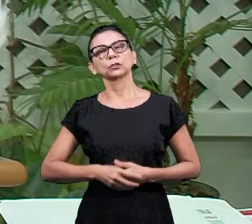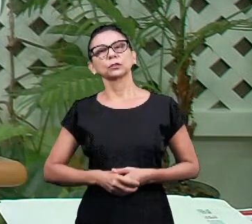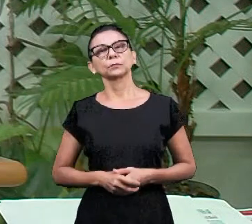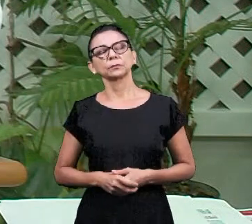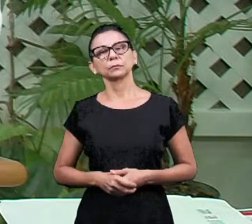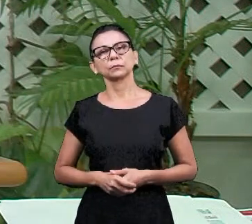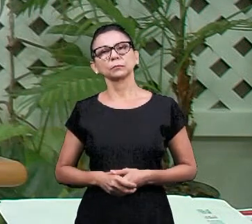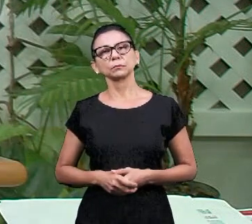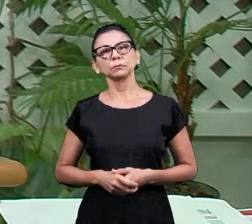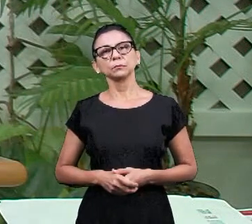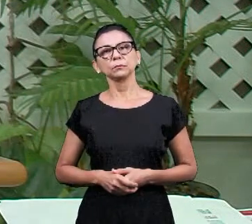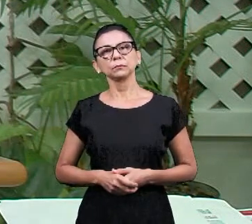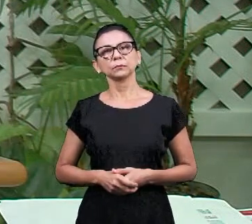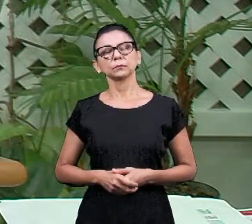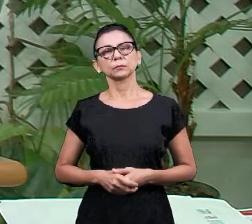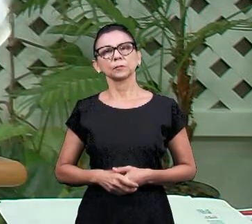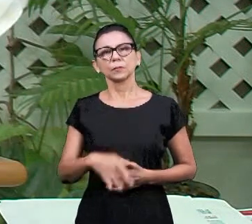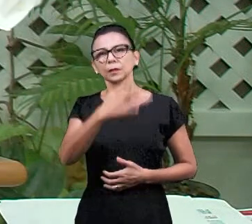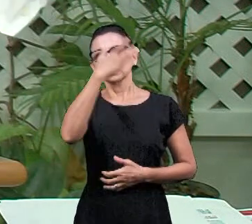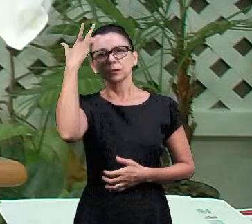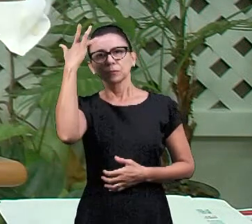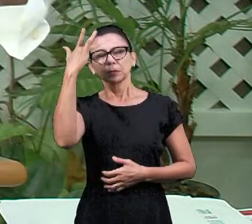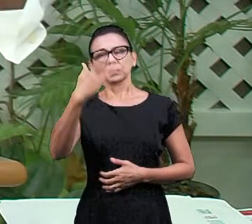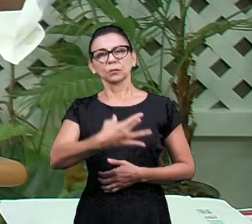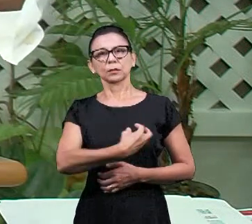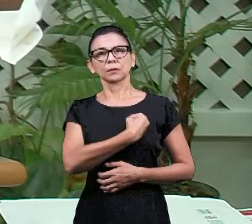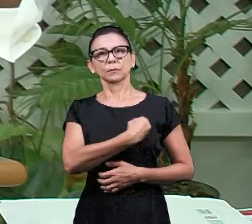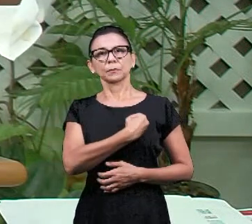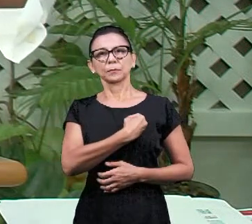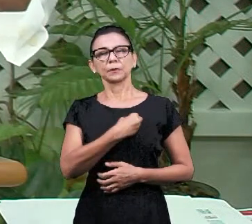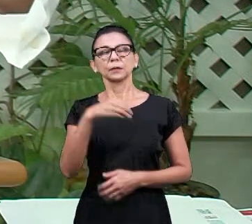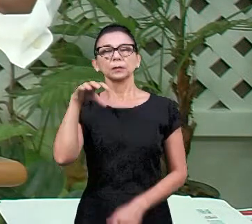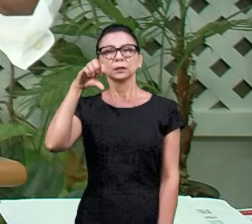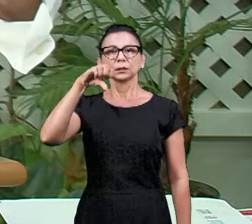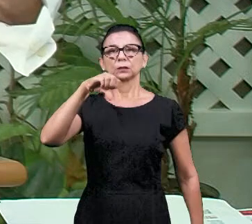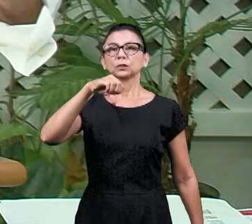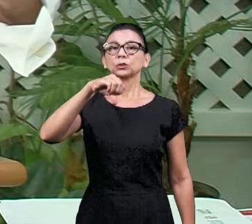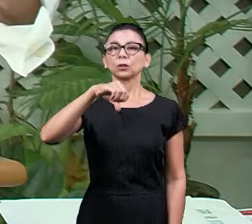l'Amérique centrale, nous avons la participation de